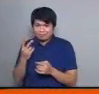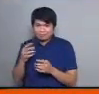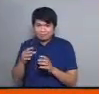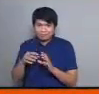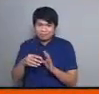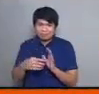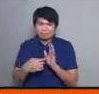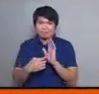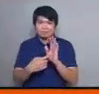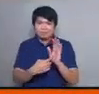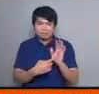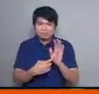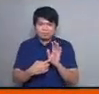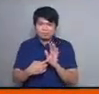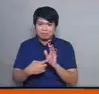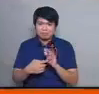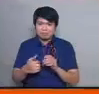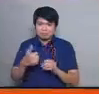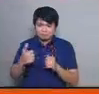yan, white steam.